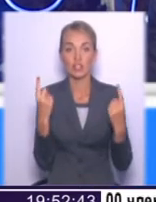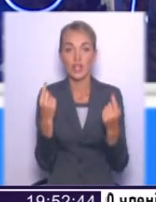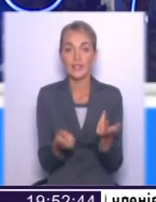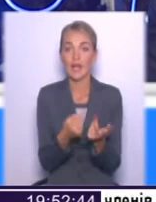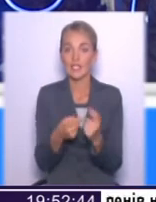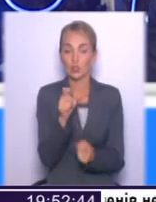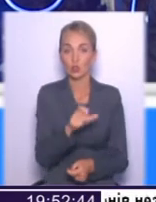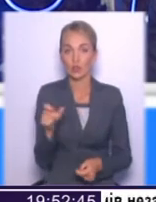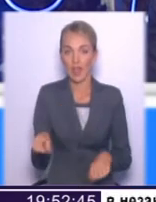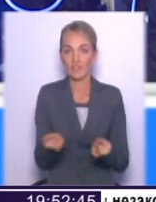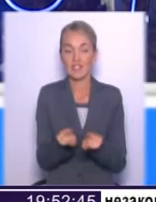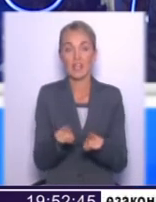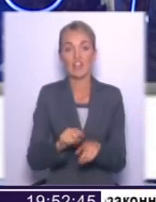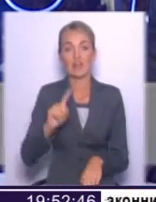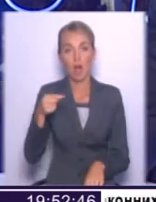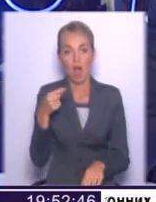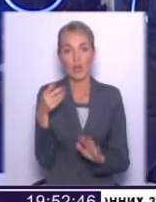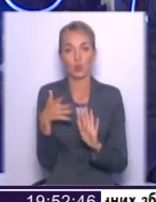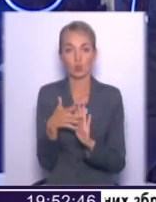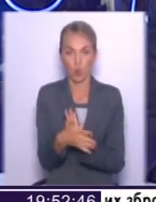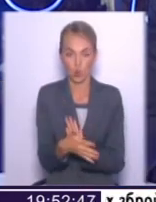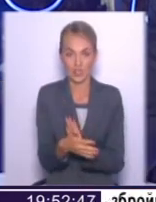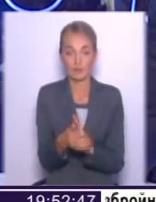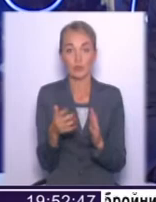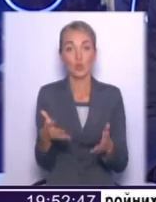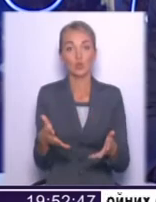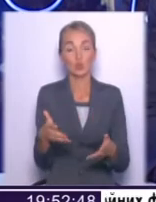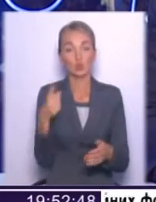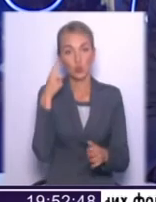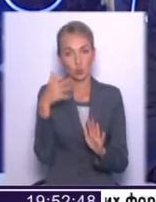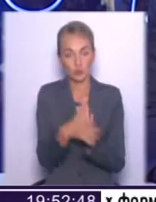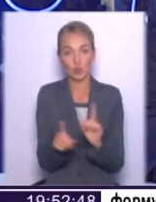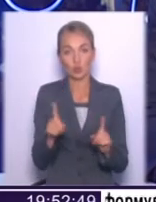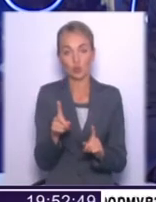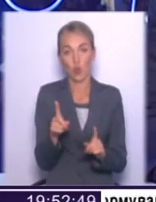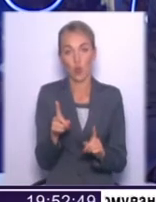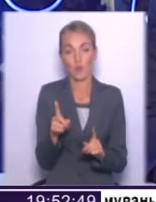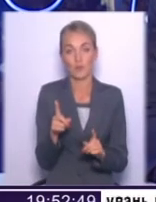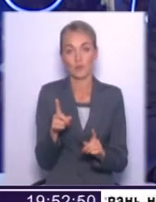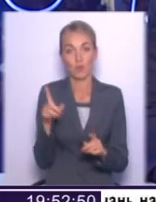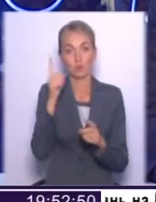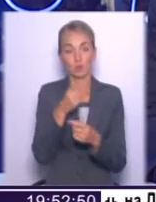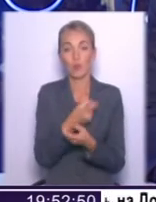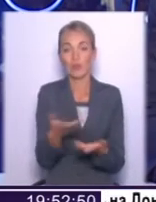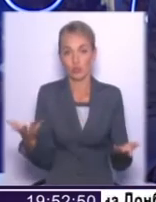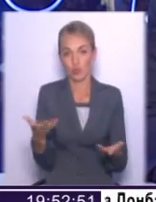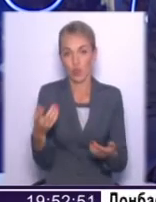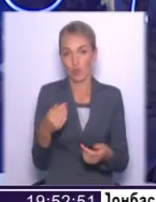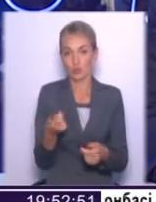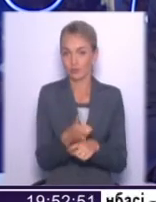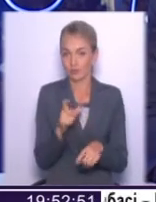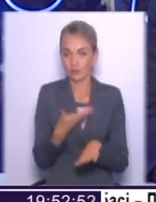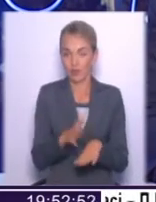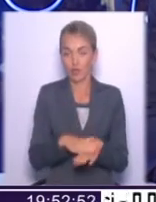кількість людей, вона все-таки вимагає прозорості. Зрозуміло, що опонувати нашій реформі публічно доволі важко, адже хто може вийти